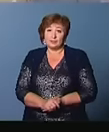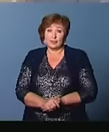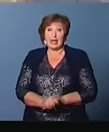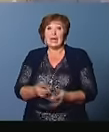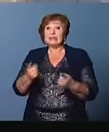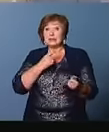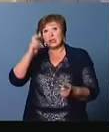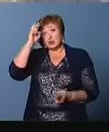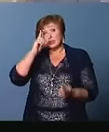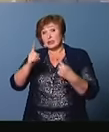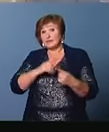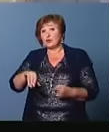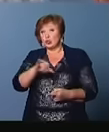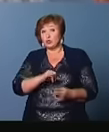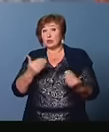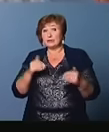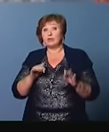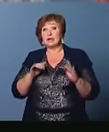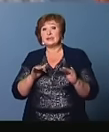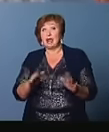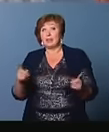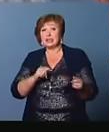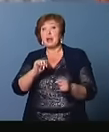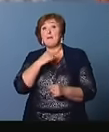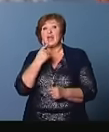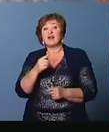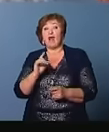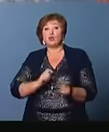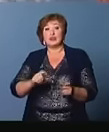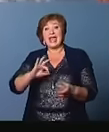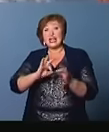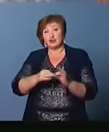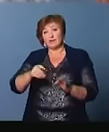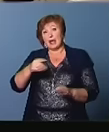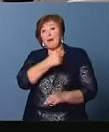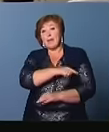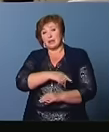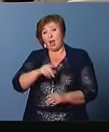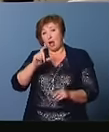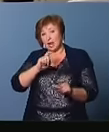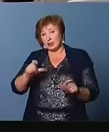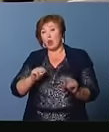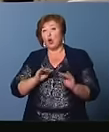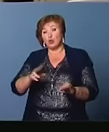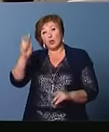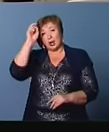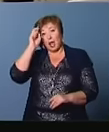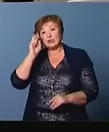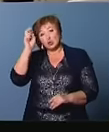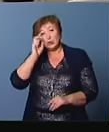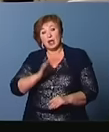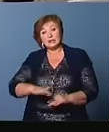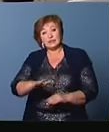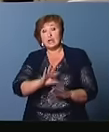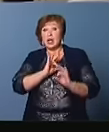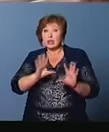заседания Государственного совета Удмуртии сегодня собрались первокурсники Ижевской медакадемии. Для них депутаты проводят урок государственности, рассказывают о